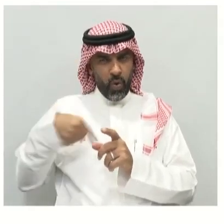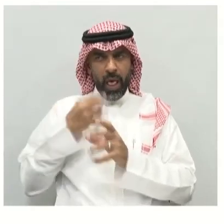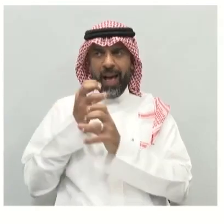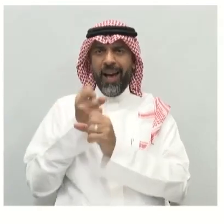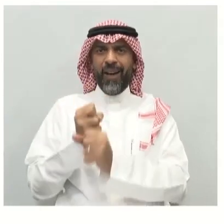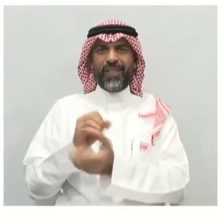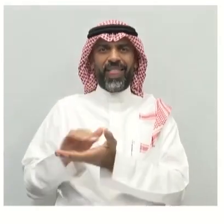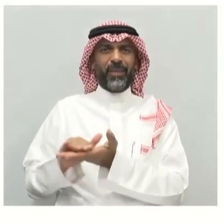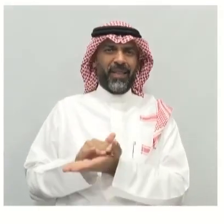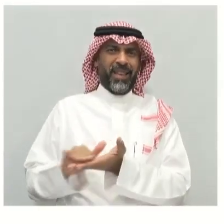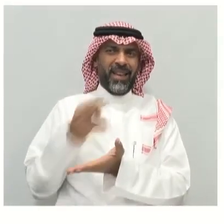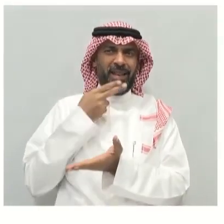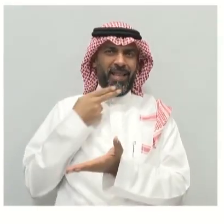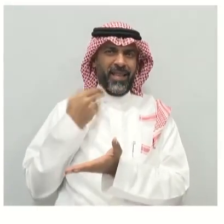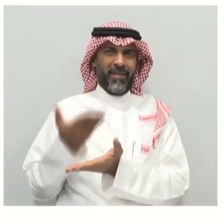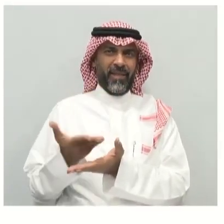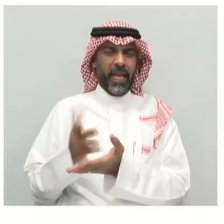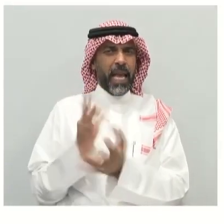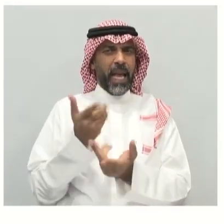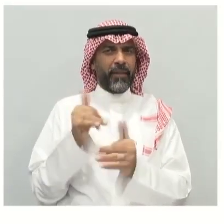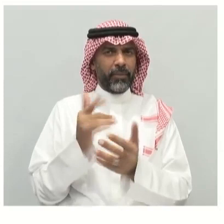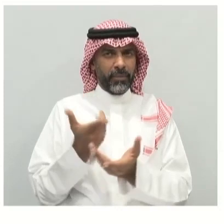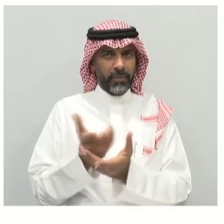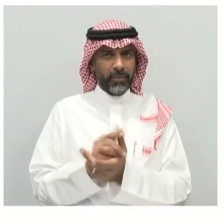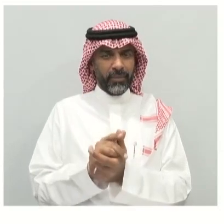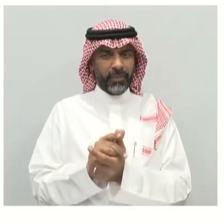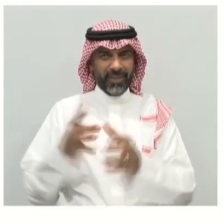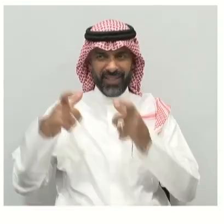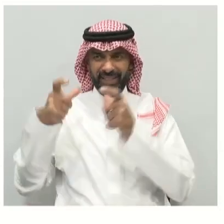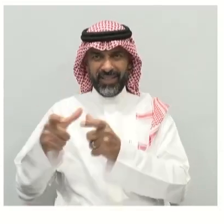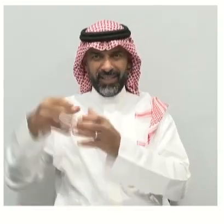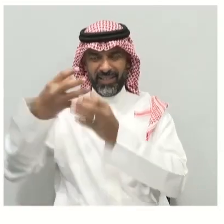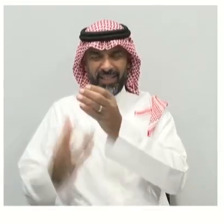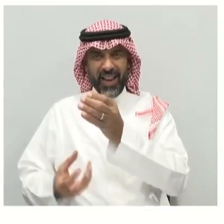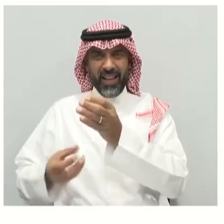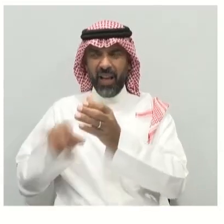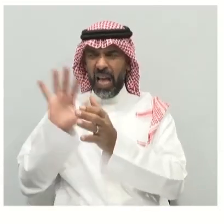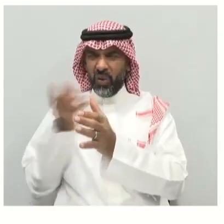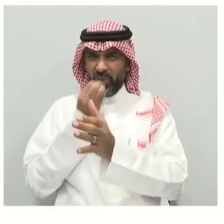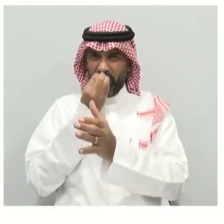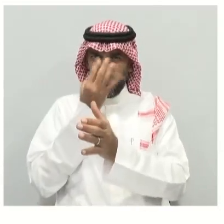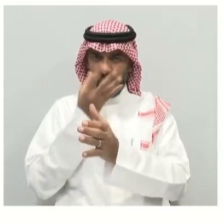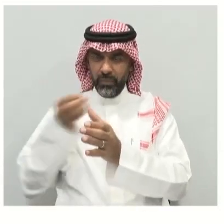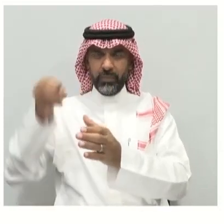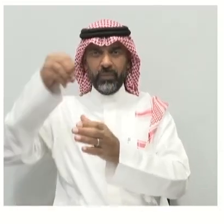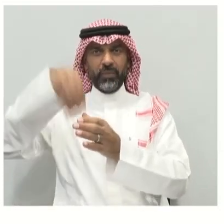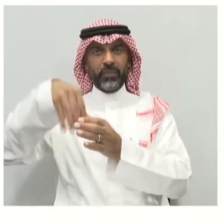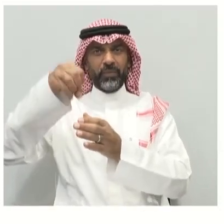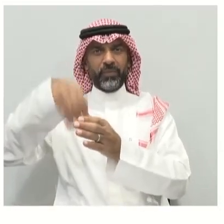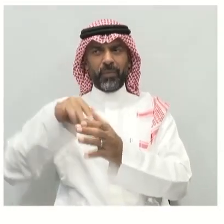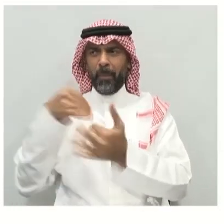على بيئه كيف نحافظ على البيئه نرمي النفايات في